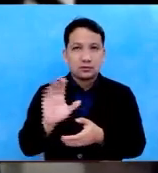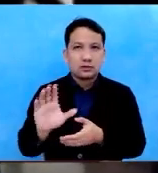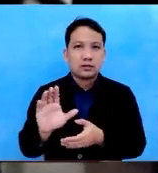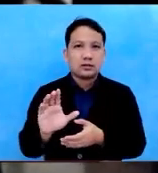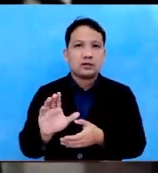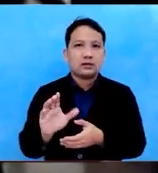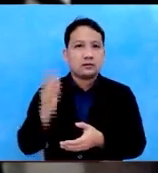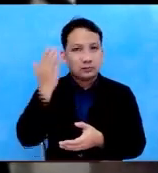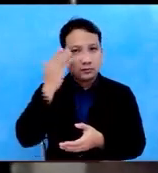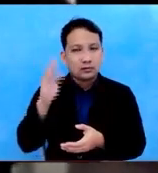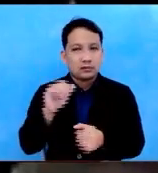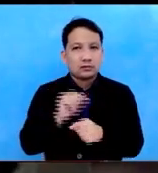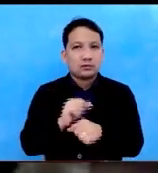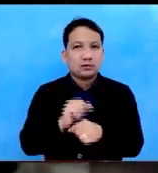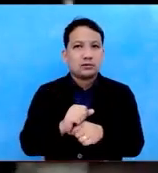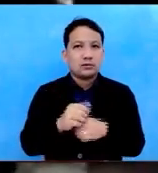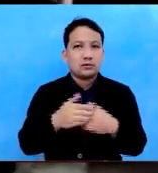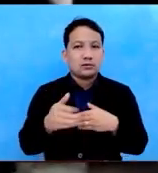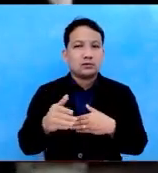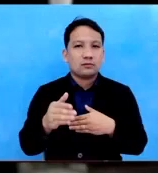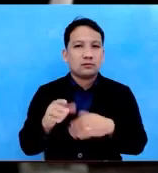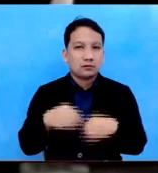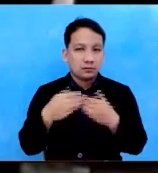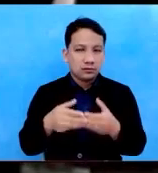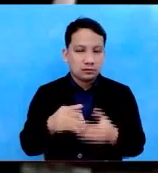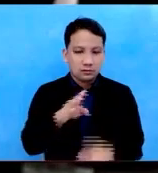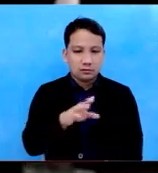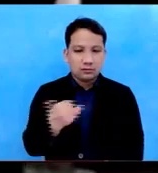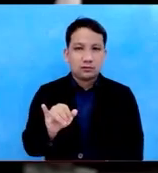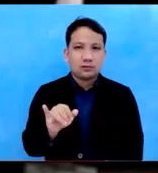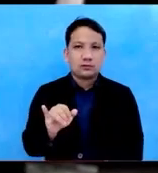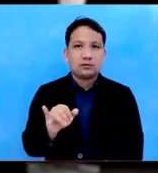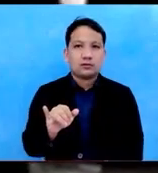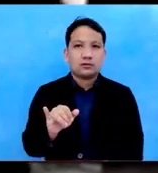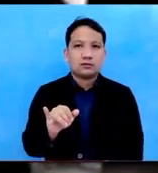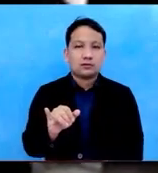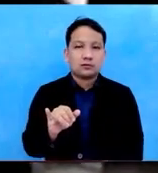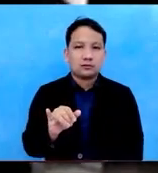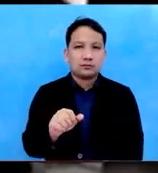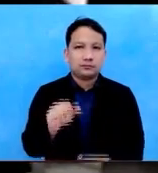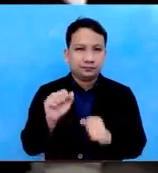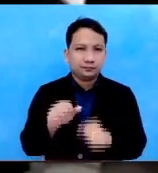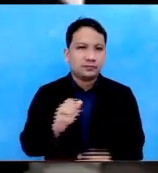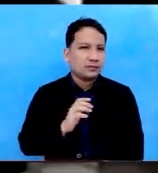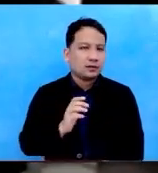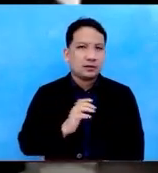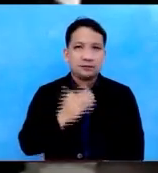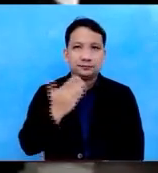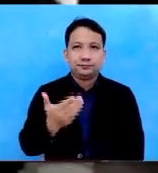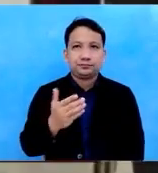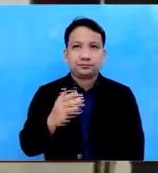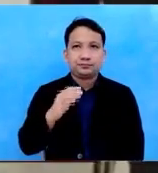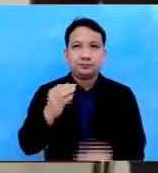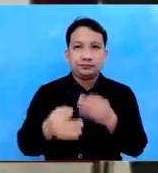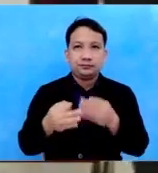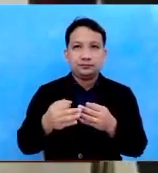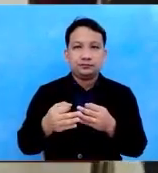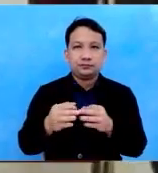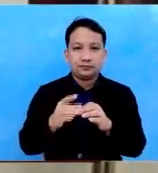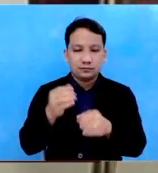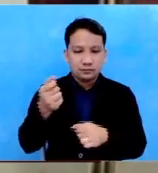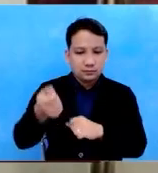work. Sanay na ang BI dyan, European Immigration. Ayon pa sa Justice Department, nasa